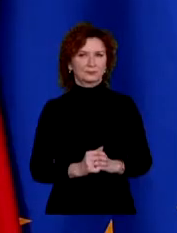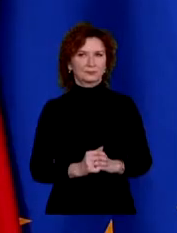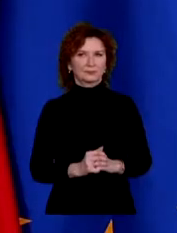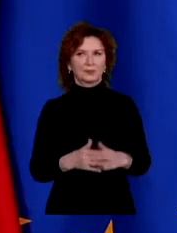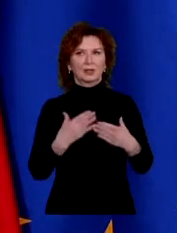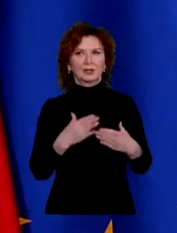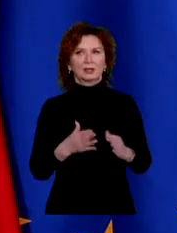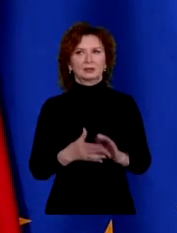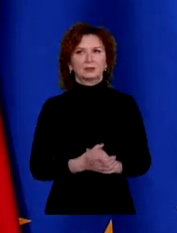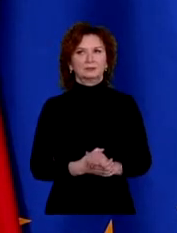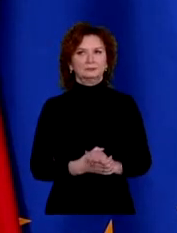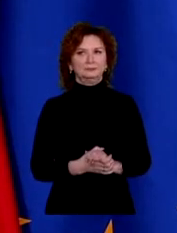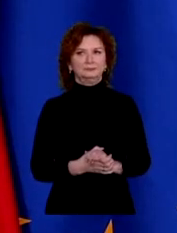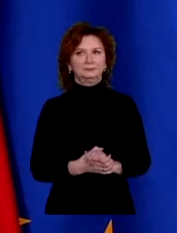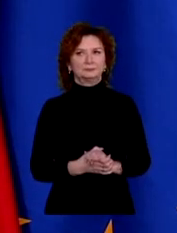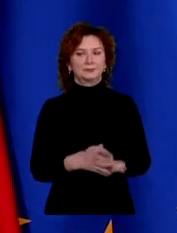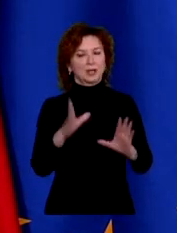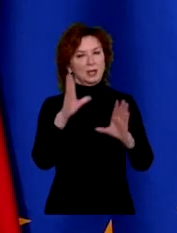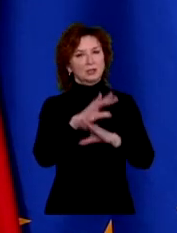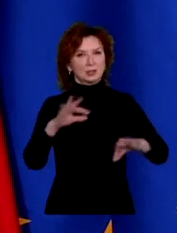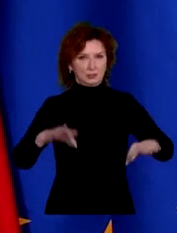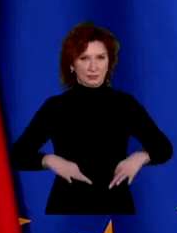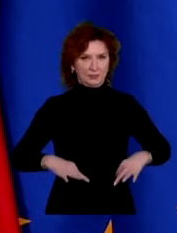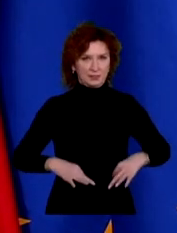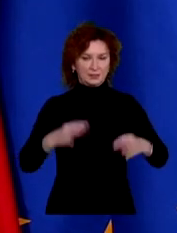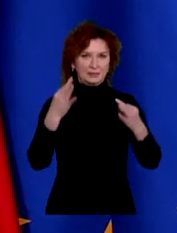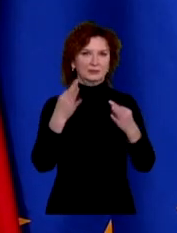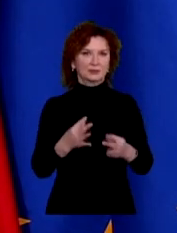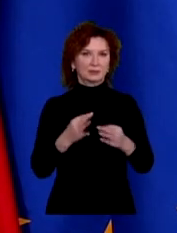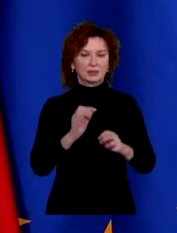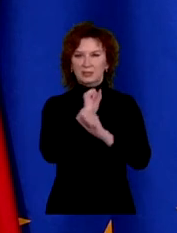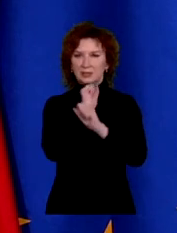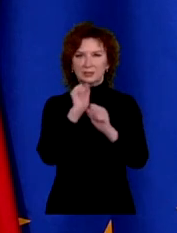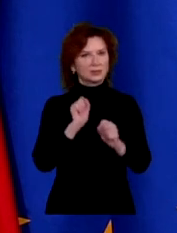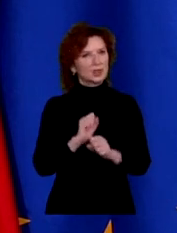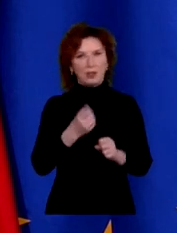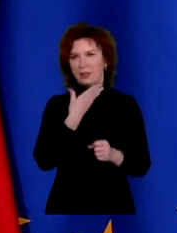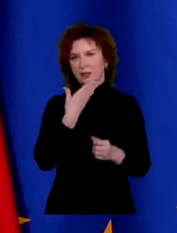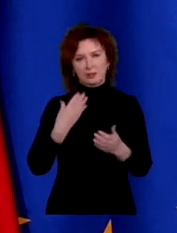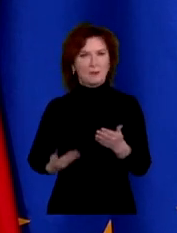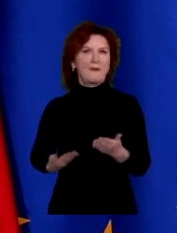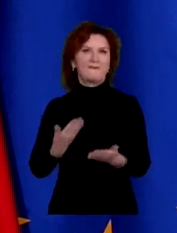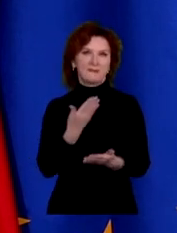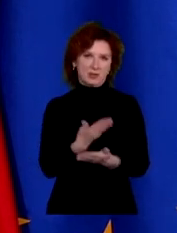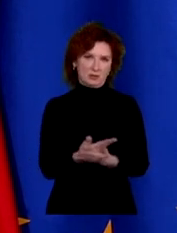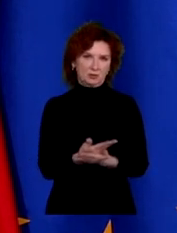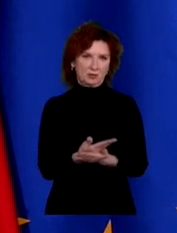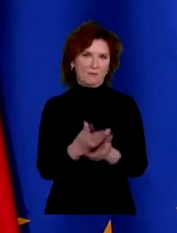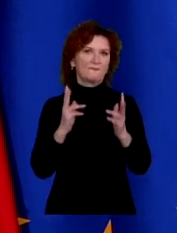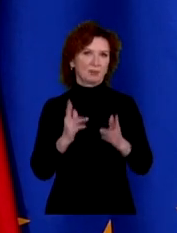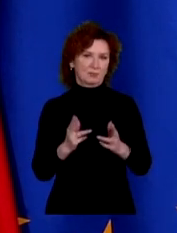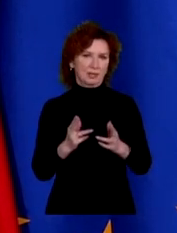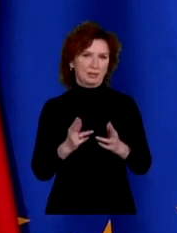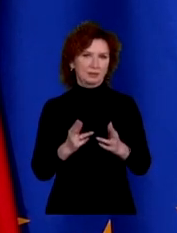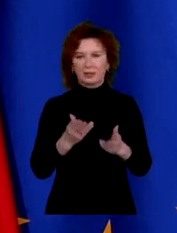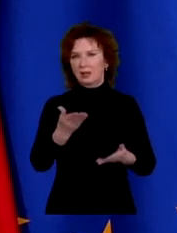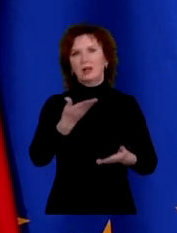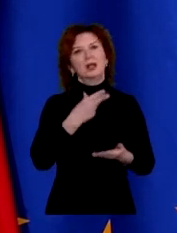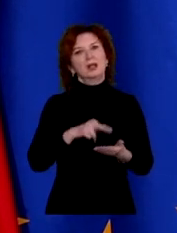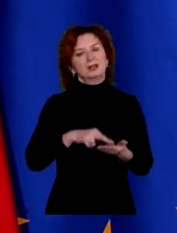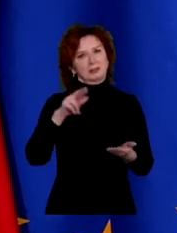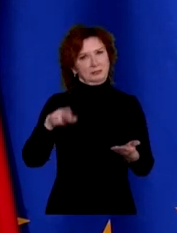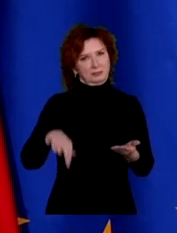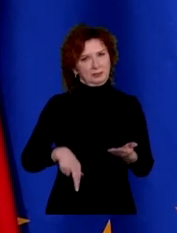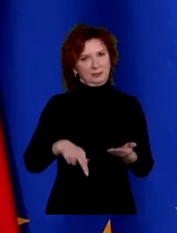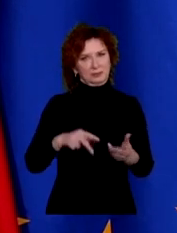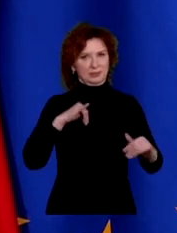Dziękuję bardzo za to pytanie. Szanowni Państwo, w tej chwili żadne wnioski formalne, jeżeli chodzi o dymisję w rządzie, nie wpłynęły, to znaczy ani jeżeli chodzi